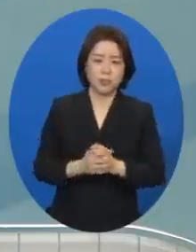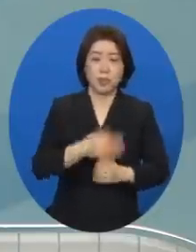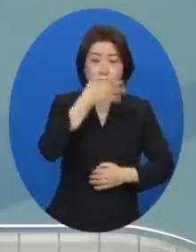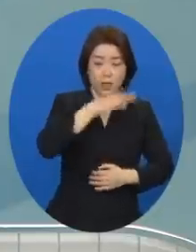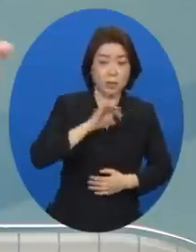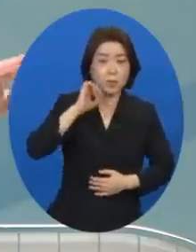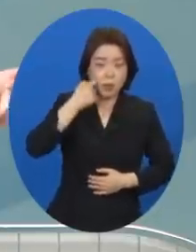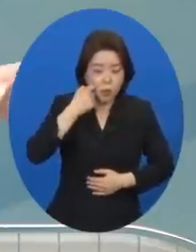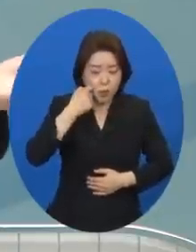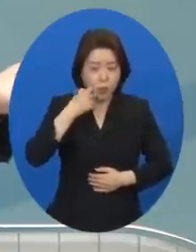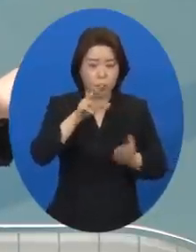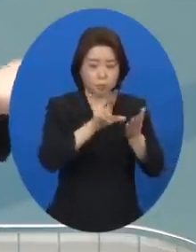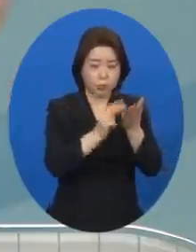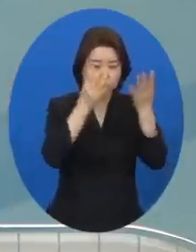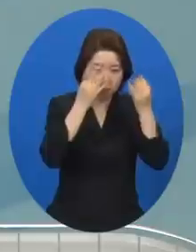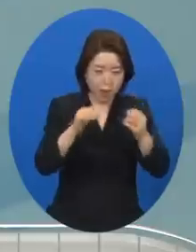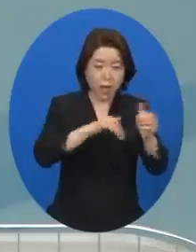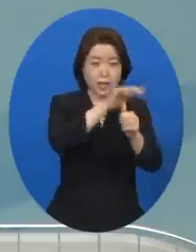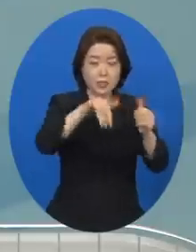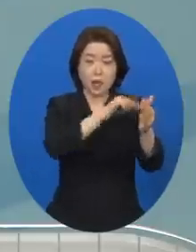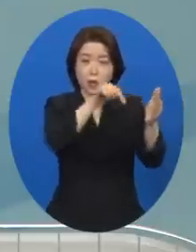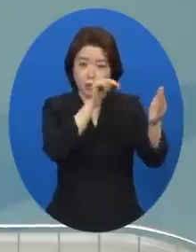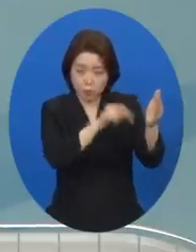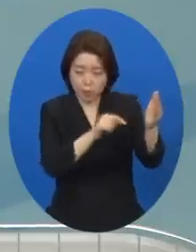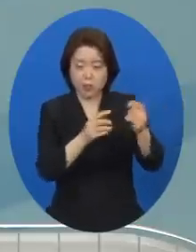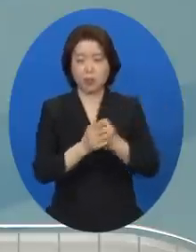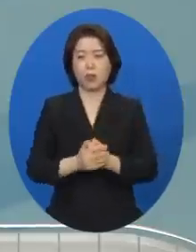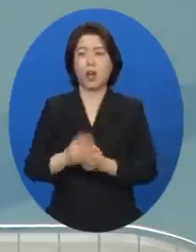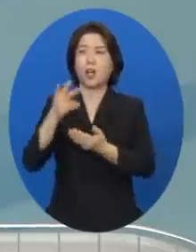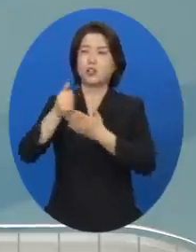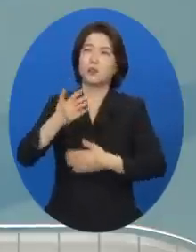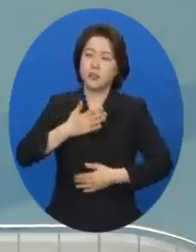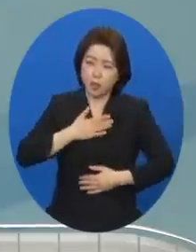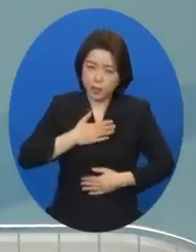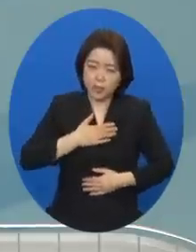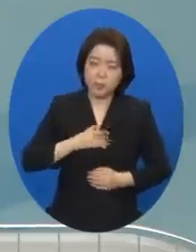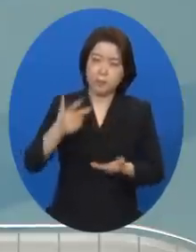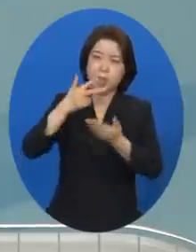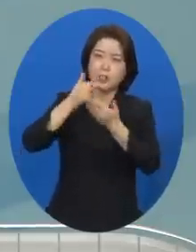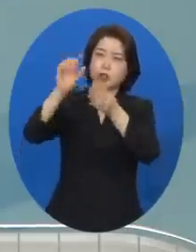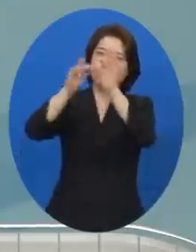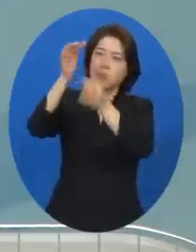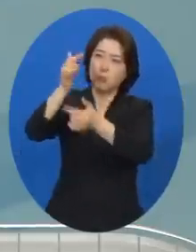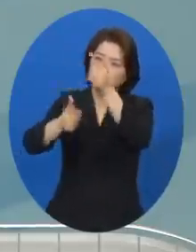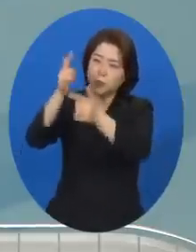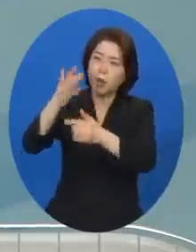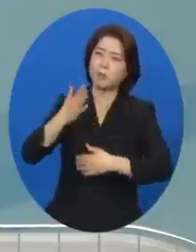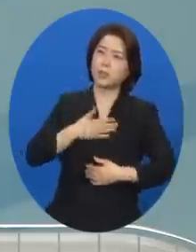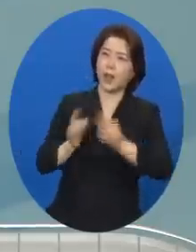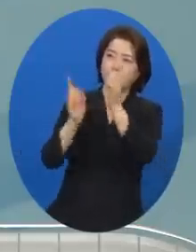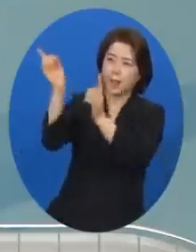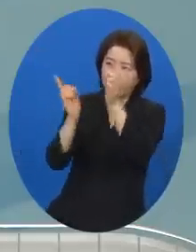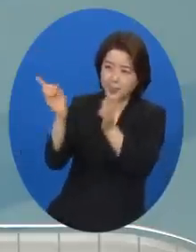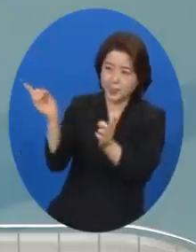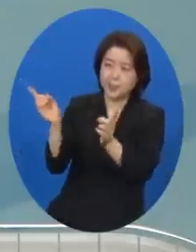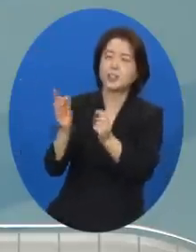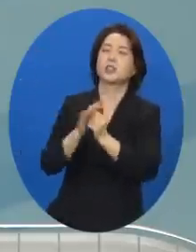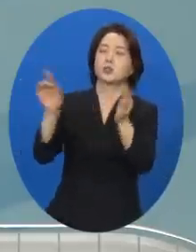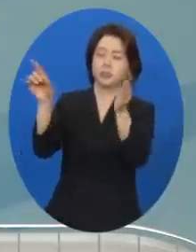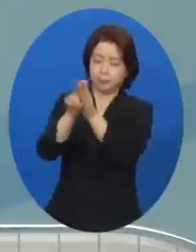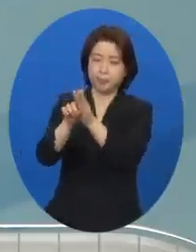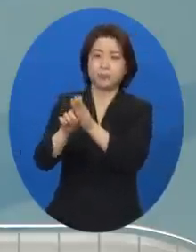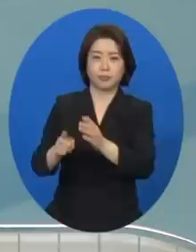어렵고 문제가 많은 상황 속에서 주님 저는 주님이 보도 나무 거제가 가지 라는 사실을 믿습니다